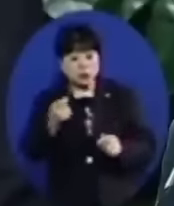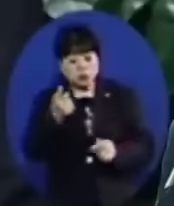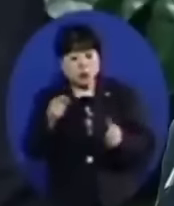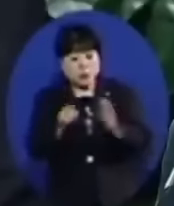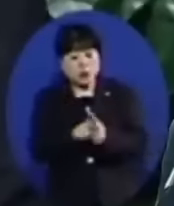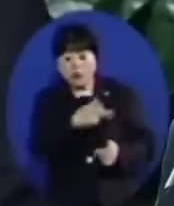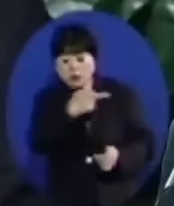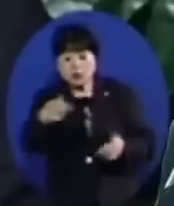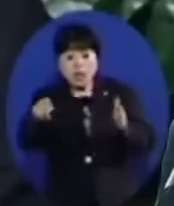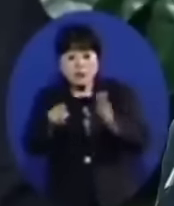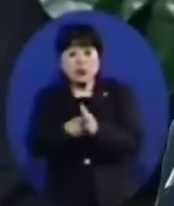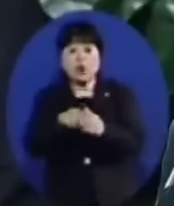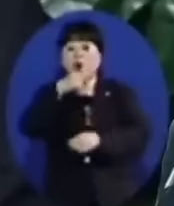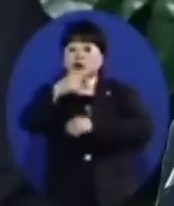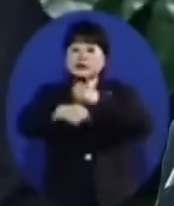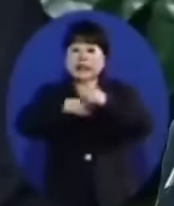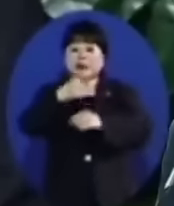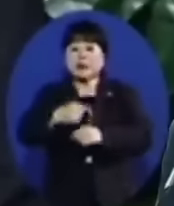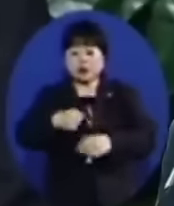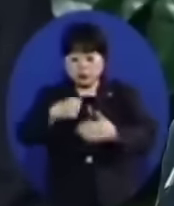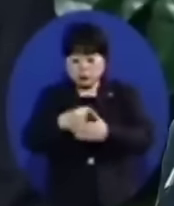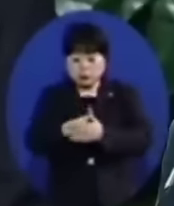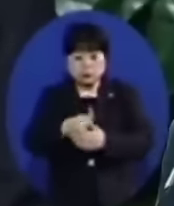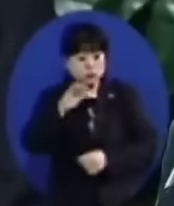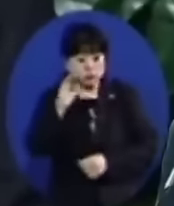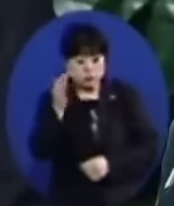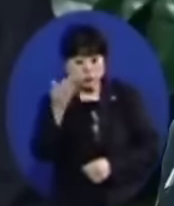있고 크게 믿을 수도 있고